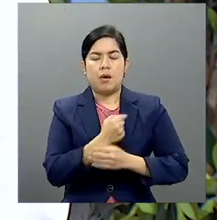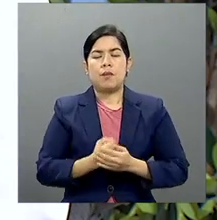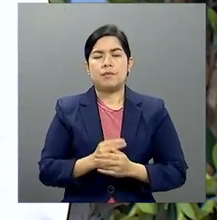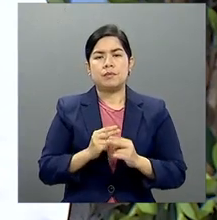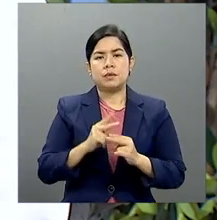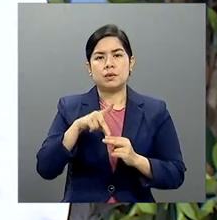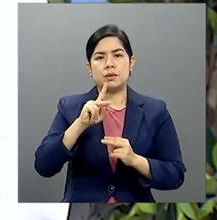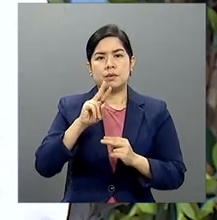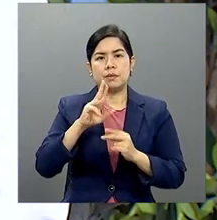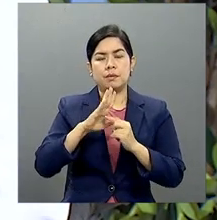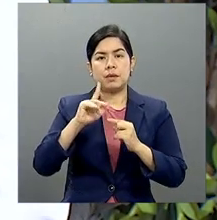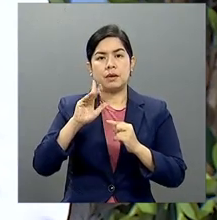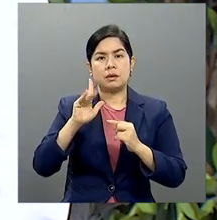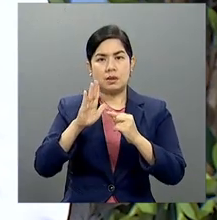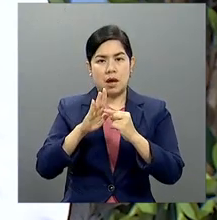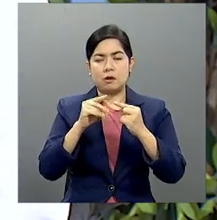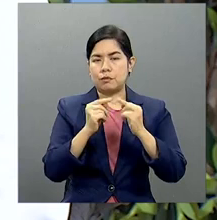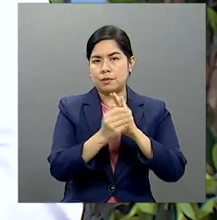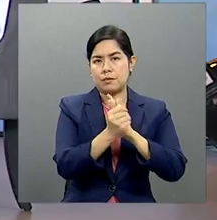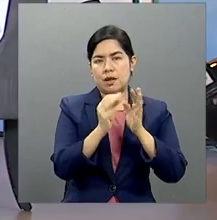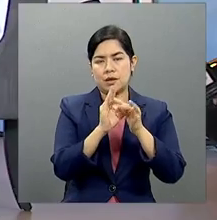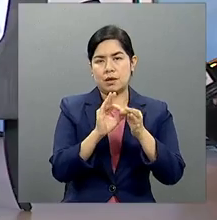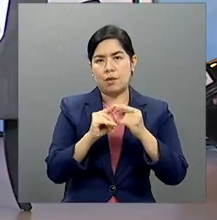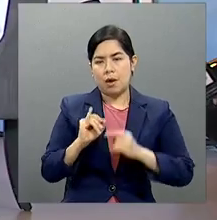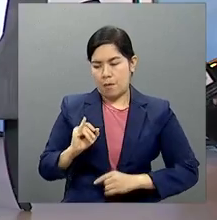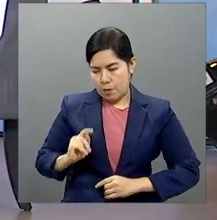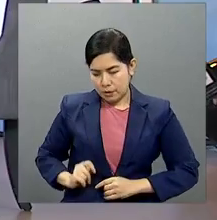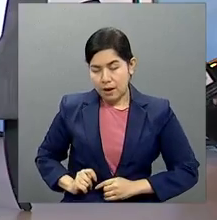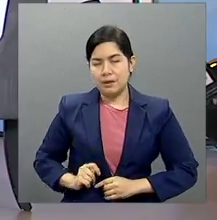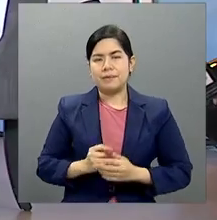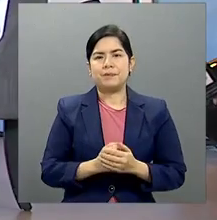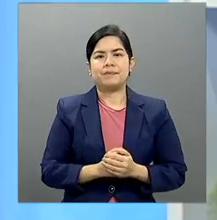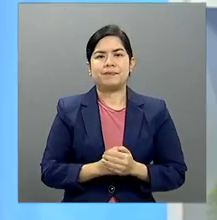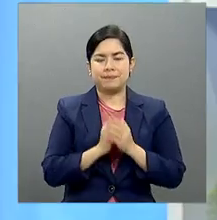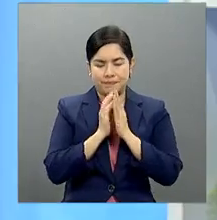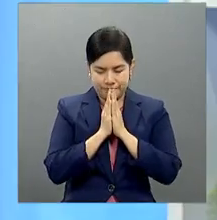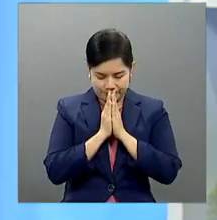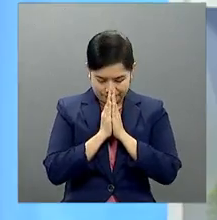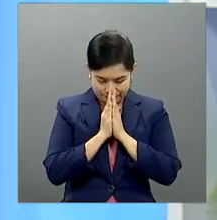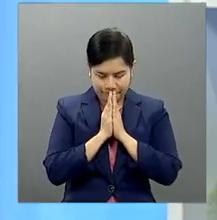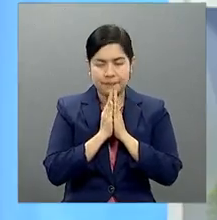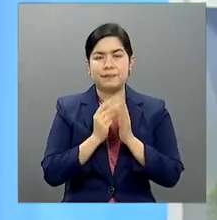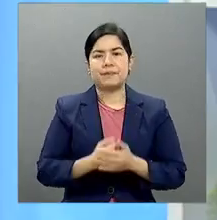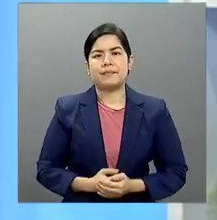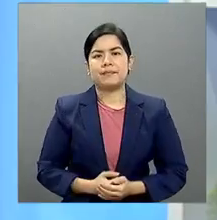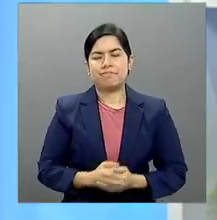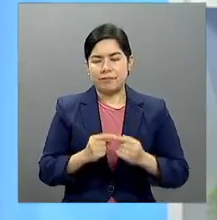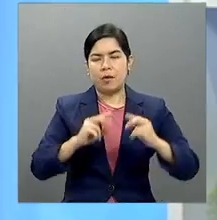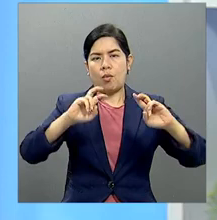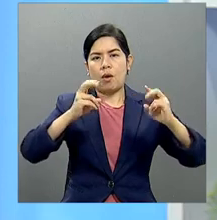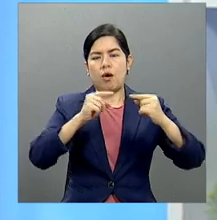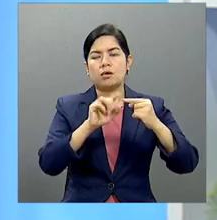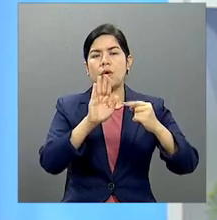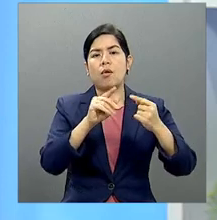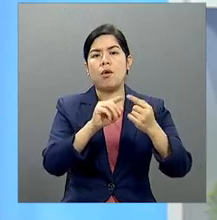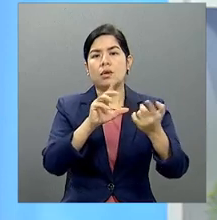ผู้เชี่ยวชาญโรคไตโรงพยาบาลจุฬาภรณ์ขอขอบพระคุณเป็นอย่างสูงค่ะ ขอบคุณครับขอบคุณครับ นี่คือประเด็นสังคมของเราวันนี้นะคะกับไตว